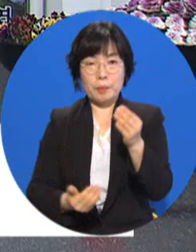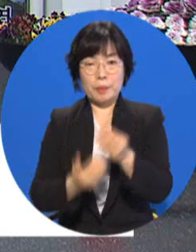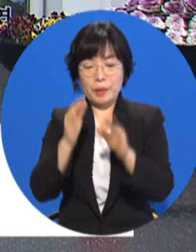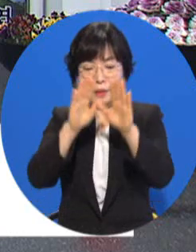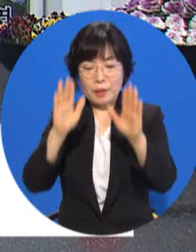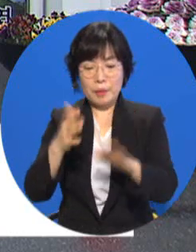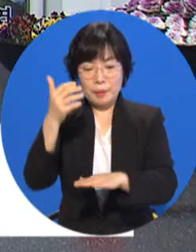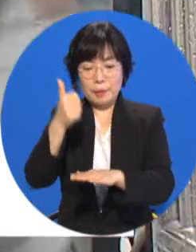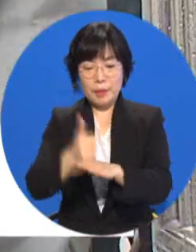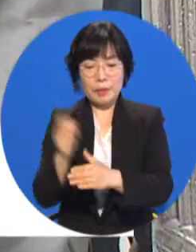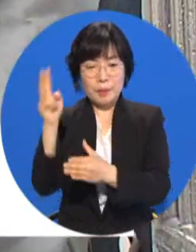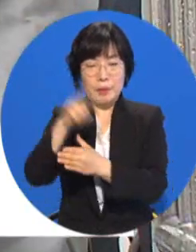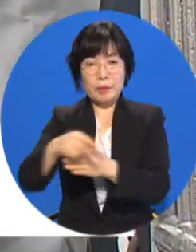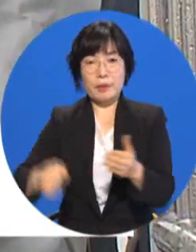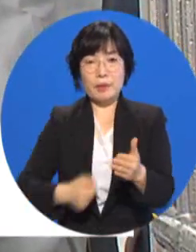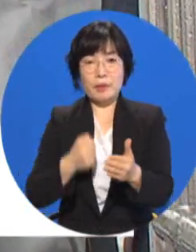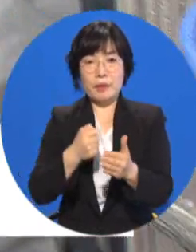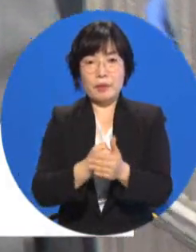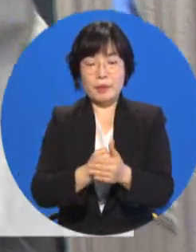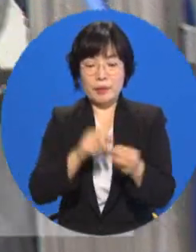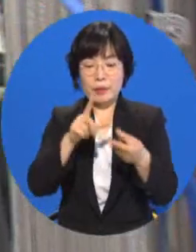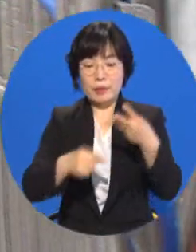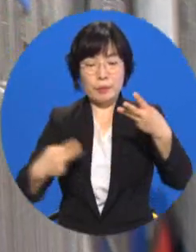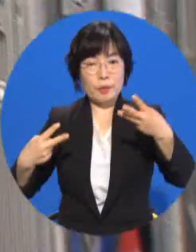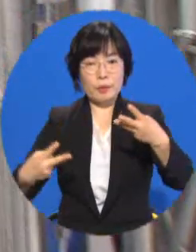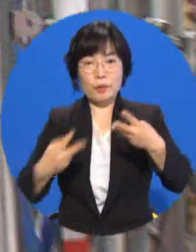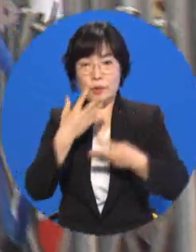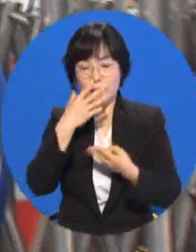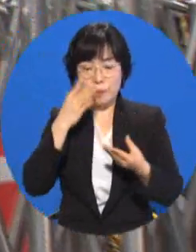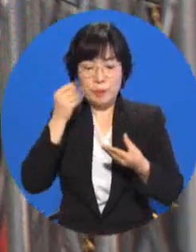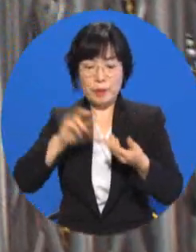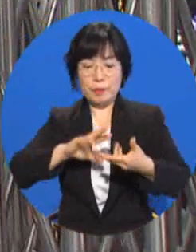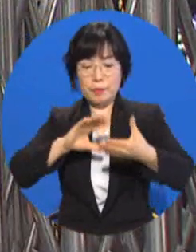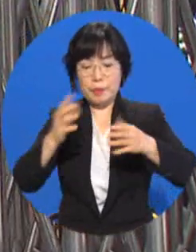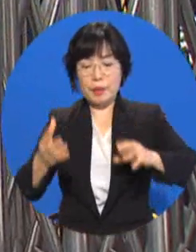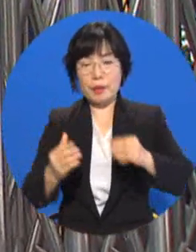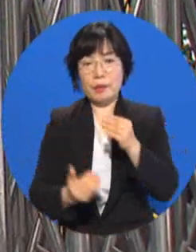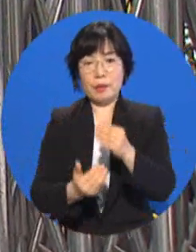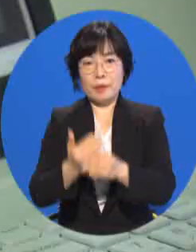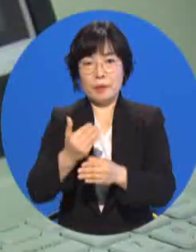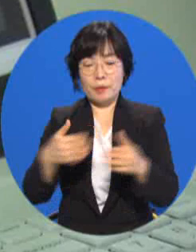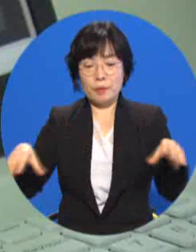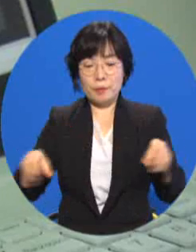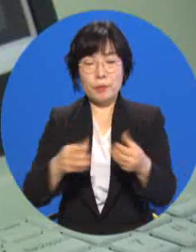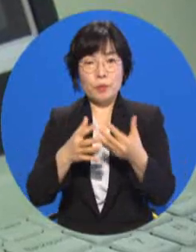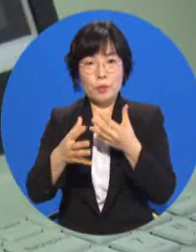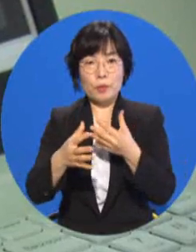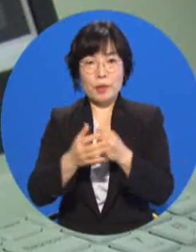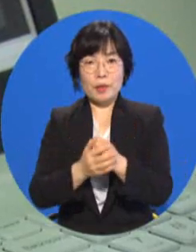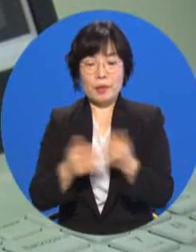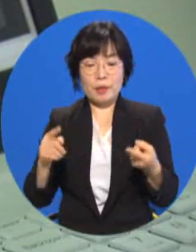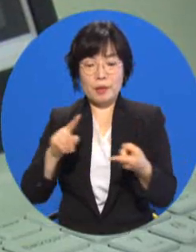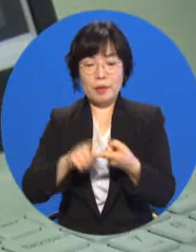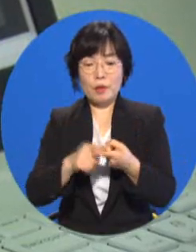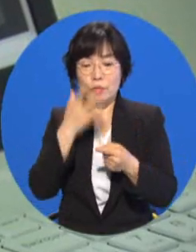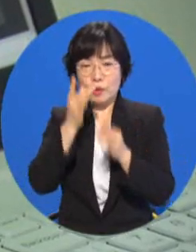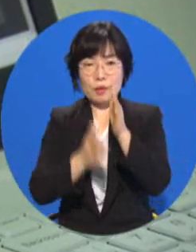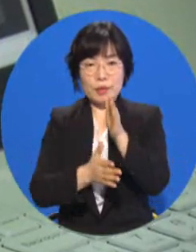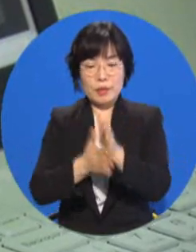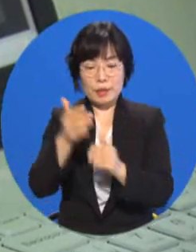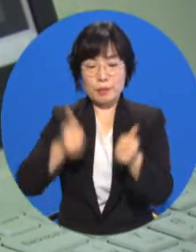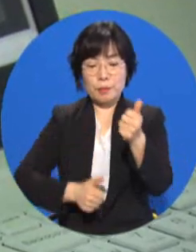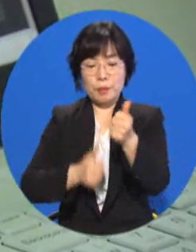박람회 최종 승인을 결정하는 다음 달 2일 미국 마이애미 국제원예생산자협회 총회에는